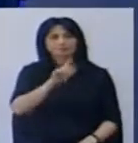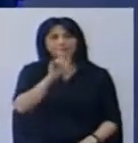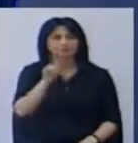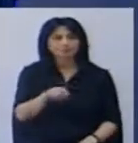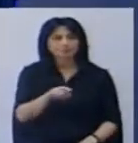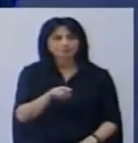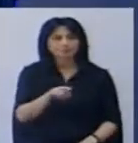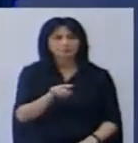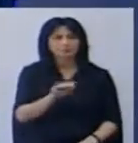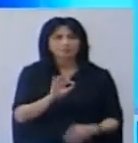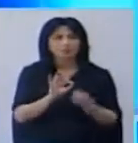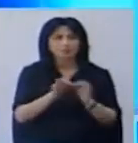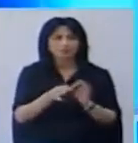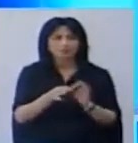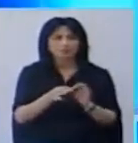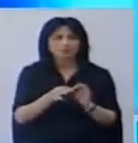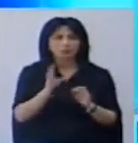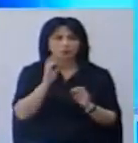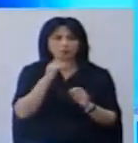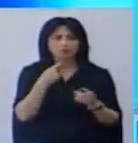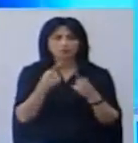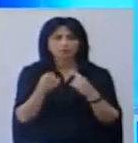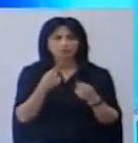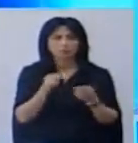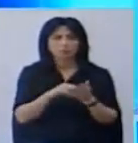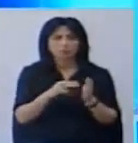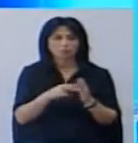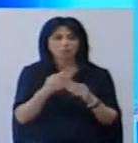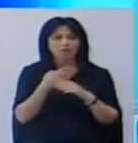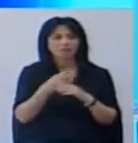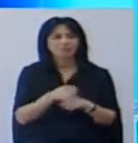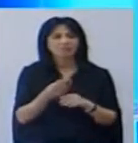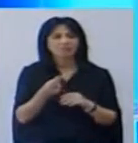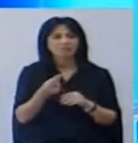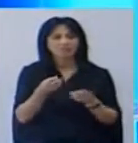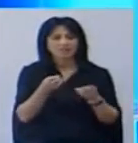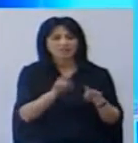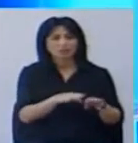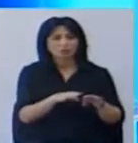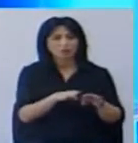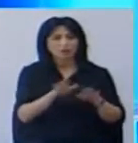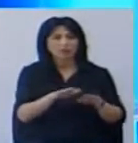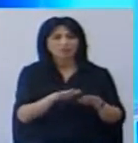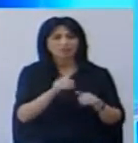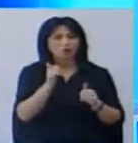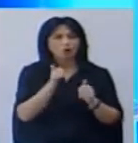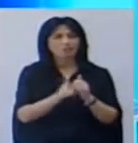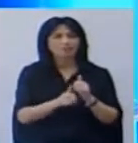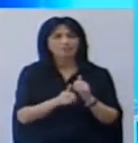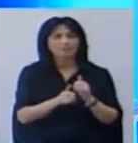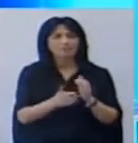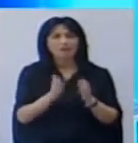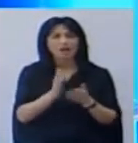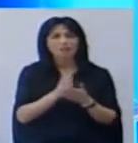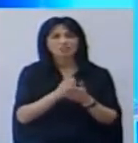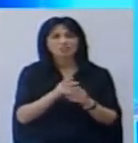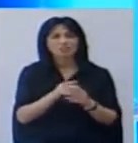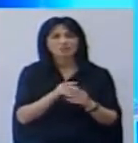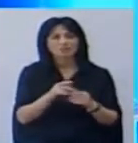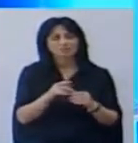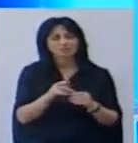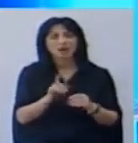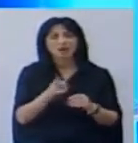საკითხიც დავაკონკრეტოთ, თუ შეიძლება, იმიტომ რომ როცა საუბარია ბიუჯეტის განაწილებაზე და თანხების დატოვებაზე, ადგილზე ყოველთვის არსებობს ეს